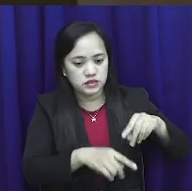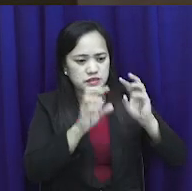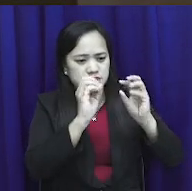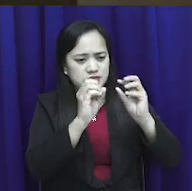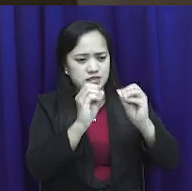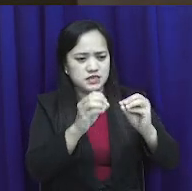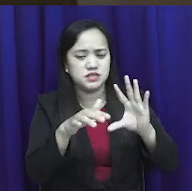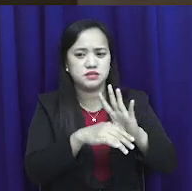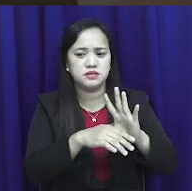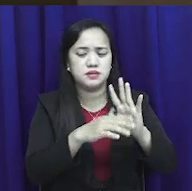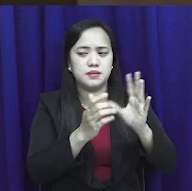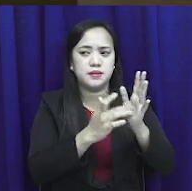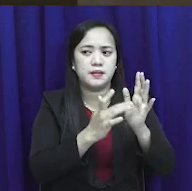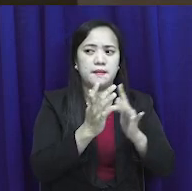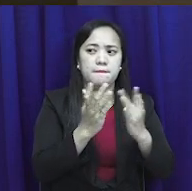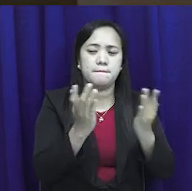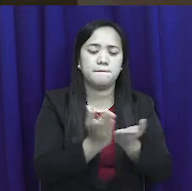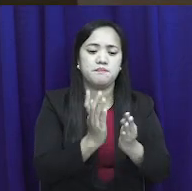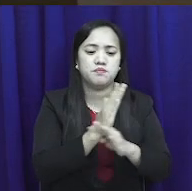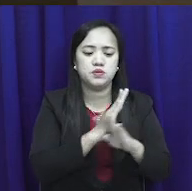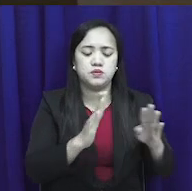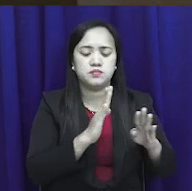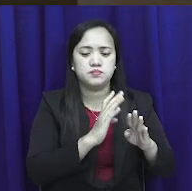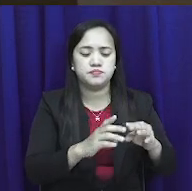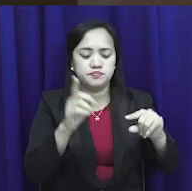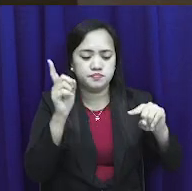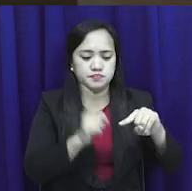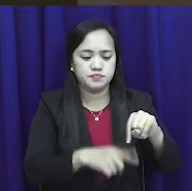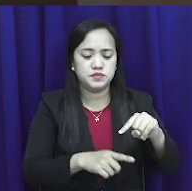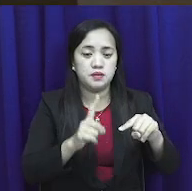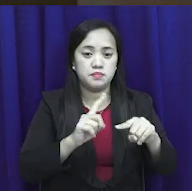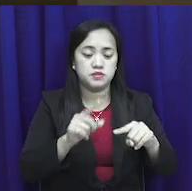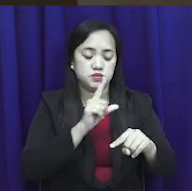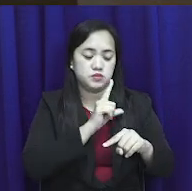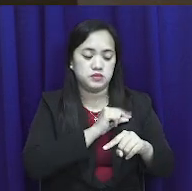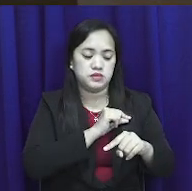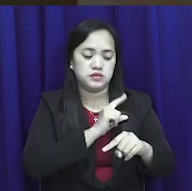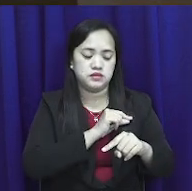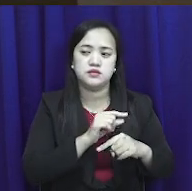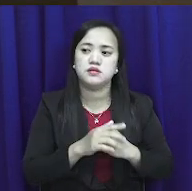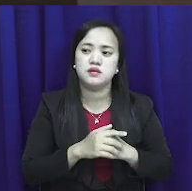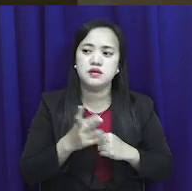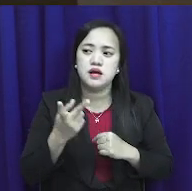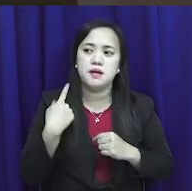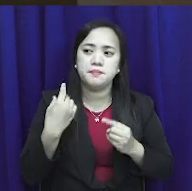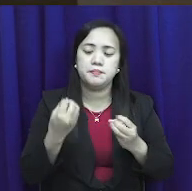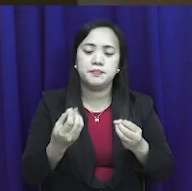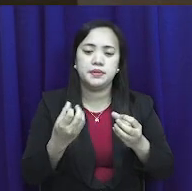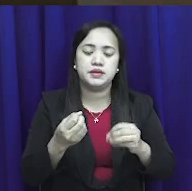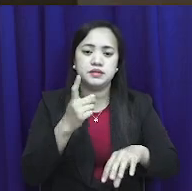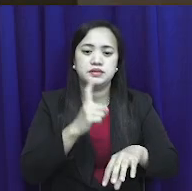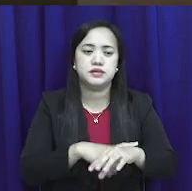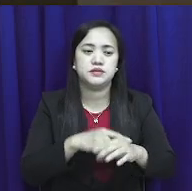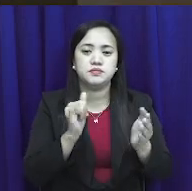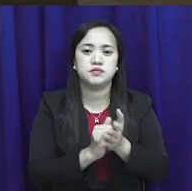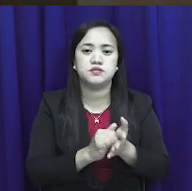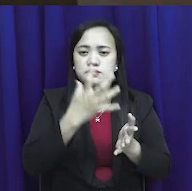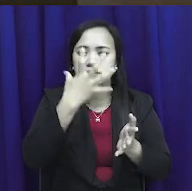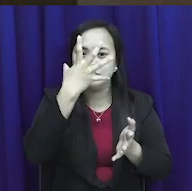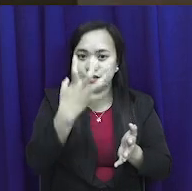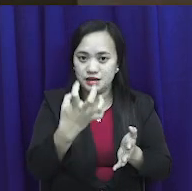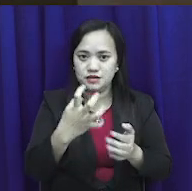pulpit to na Hwag kang mamalo na galit pero guilty talaga ako diyan ang daming beses namamalo ako na galit na galit